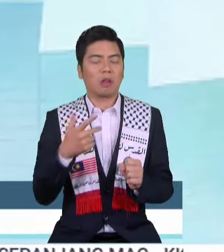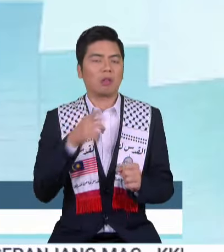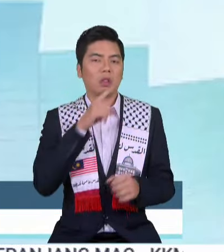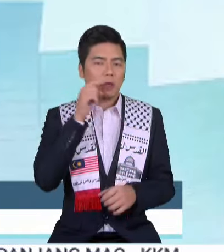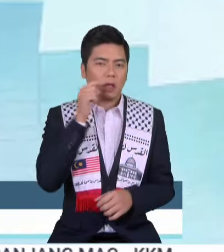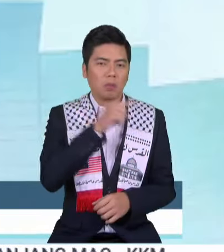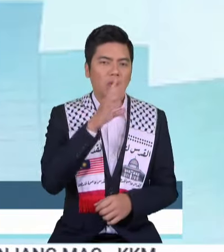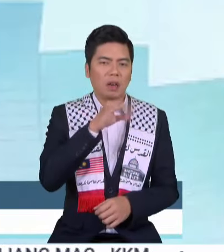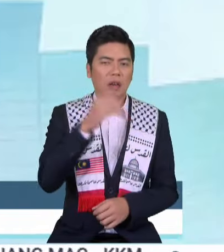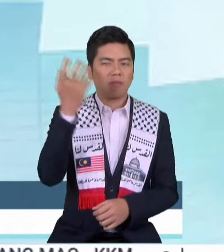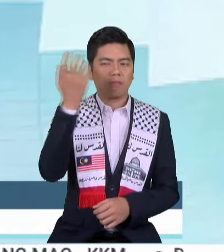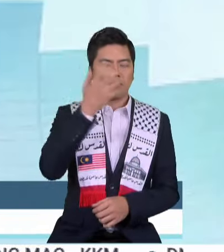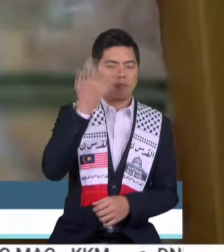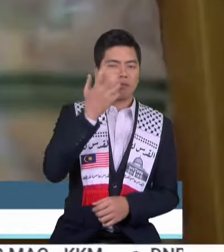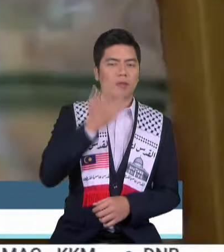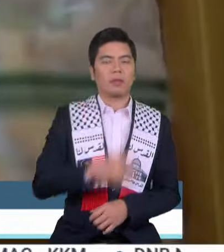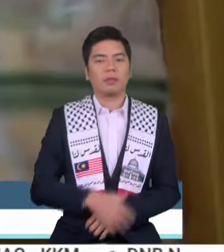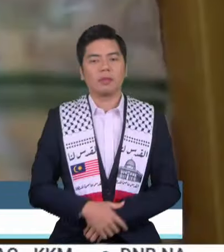dan mengelirukan.